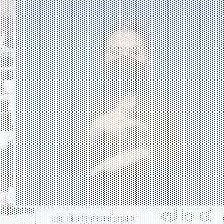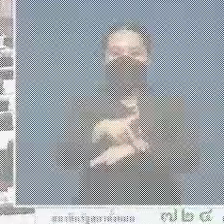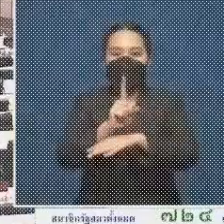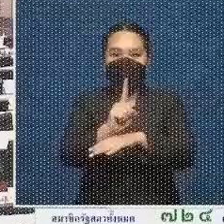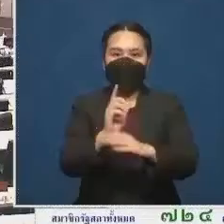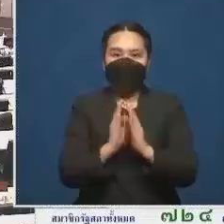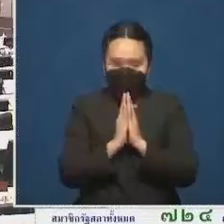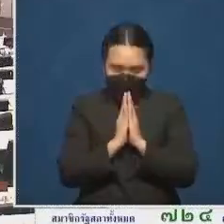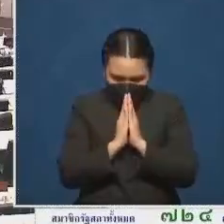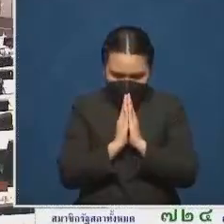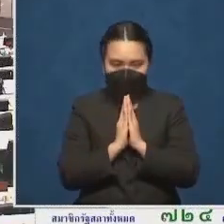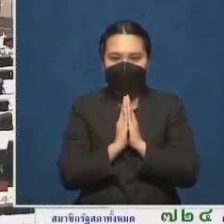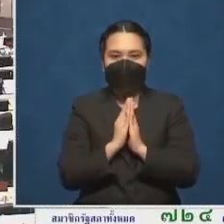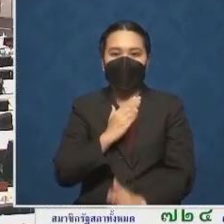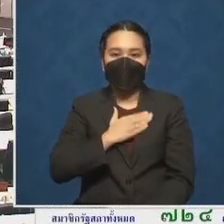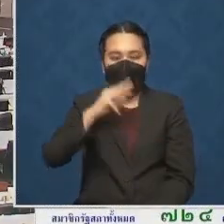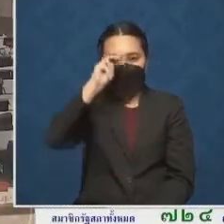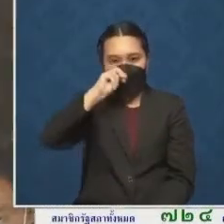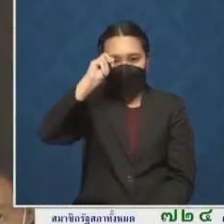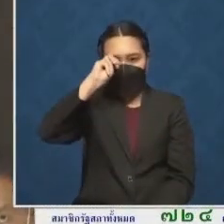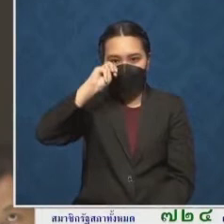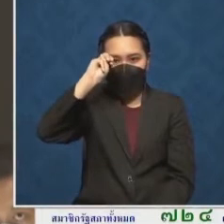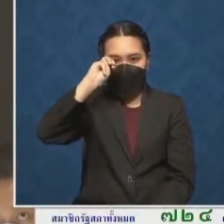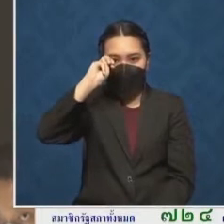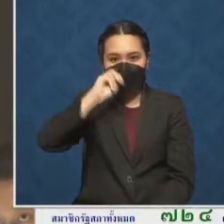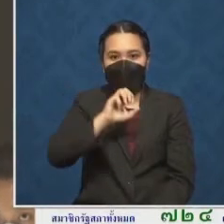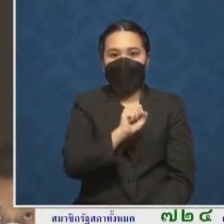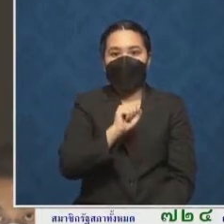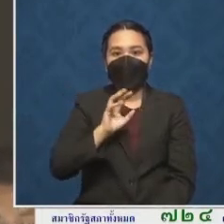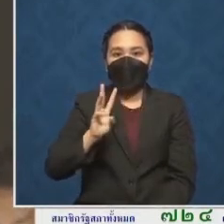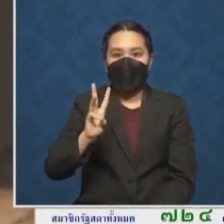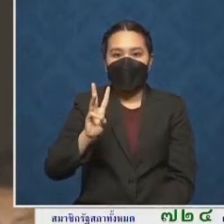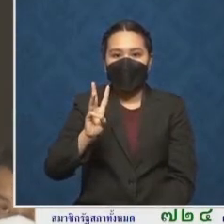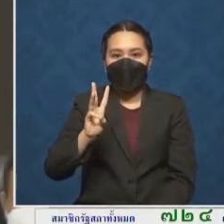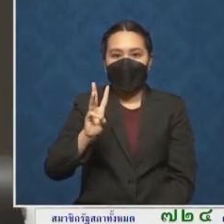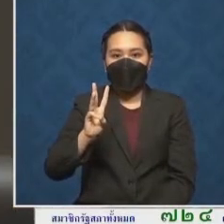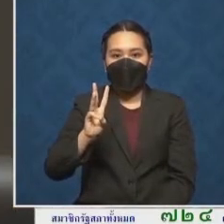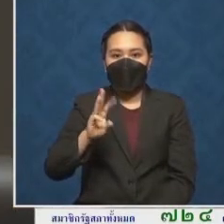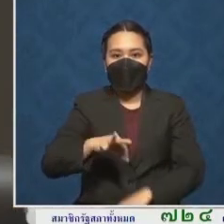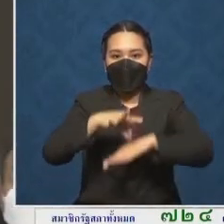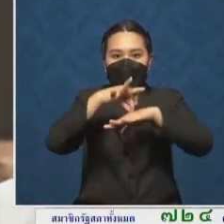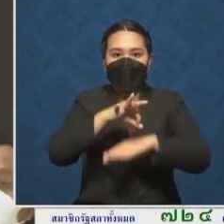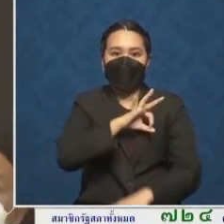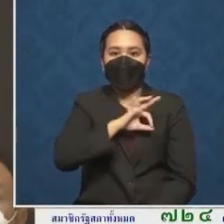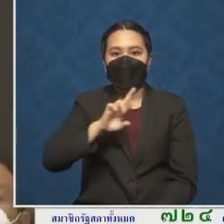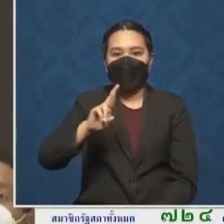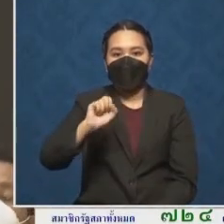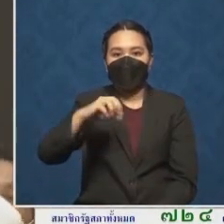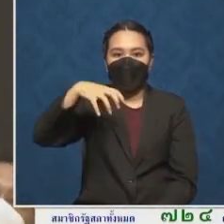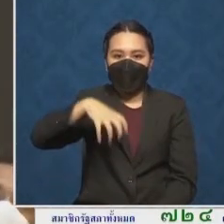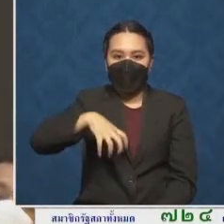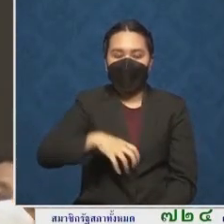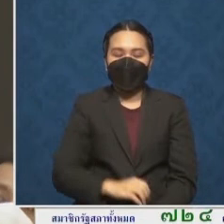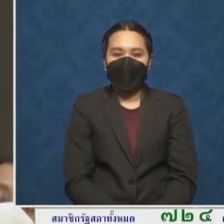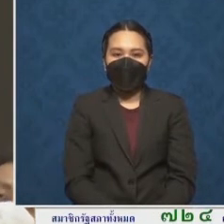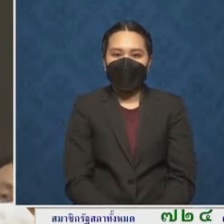เรียนท่านประธานรัฐสภาที่เคารพกระผมนายมนเทียนบุญตันสมาชิกวุฒิสภาในฐานะสมาชิกรัฐ